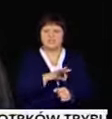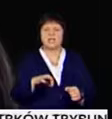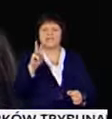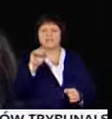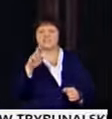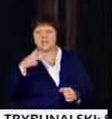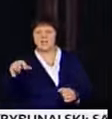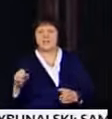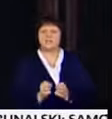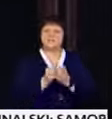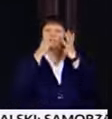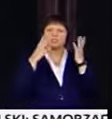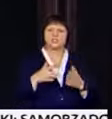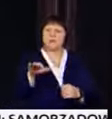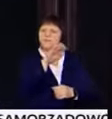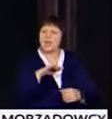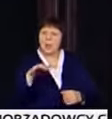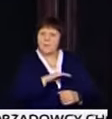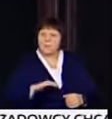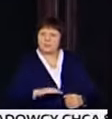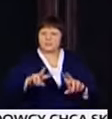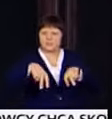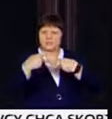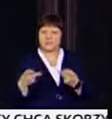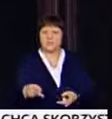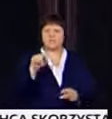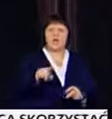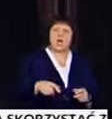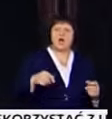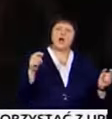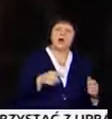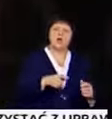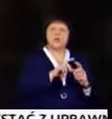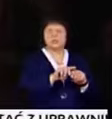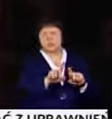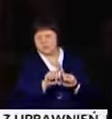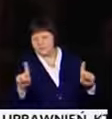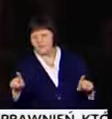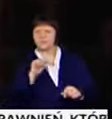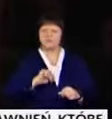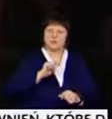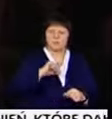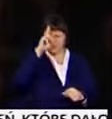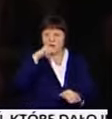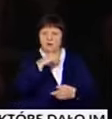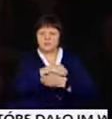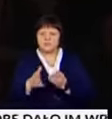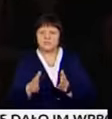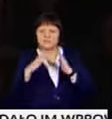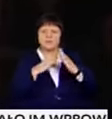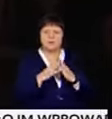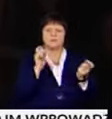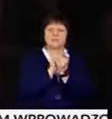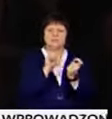Wernera, stworzyły wielopłaszczyznowy przekaz o rozstawaniu się z sobą, ojczyzną, domem, sąsiadami,